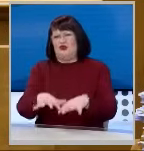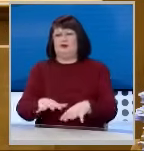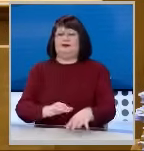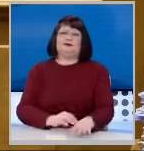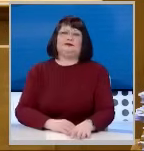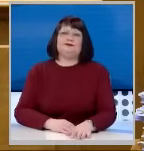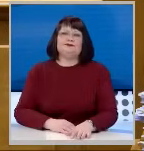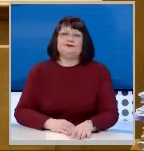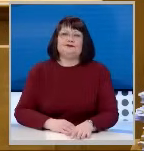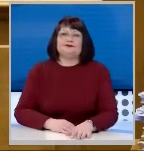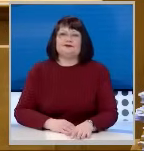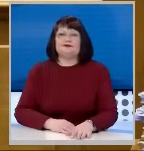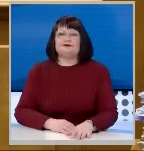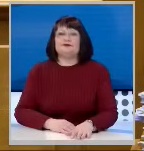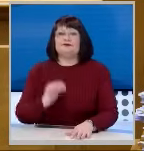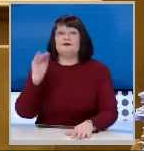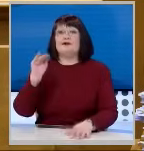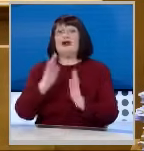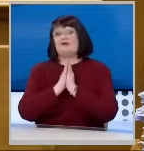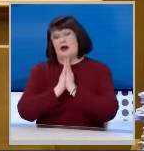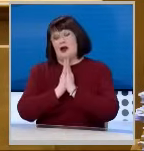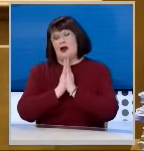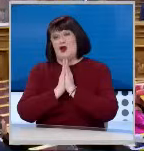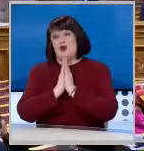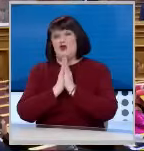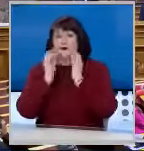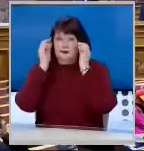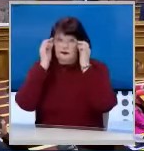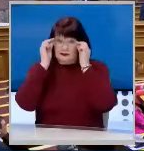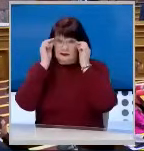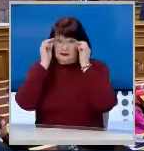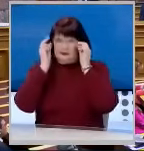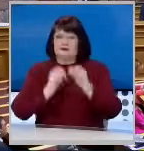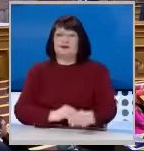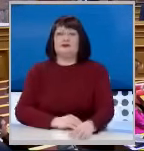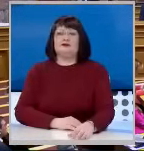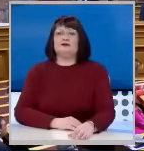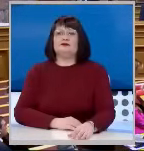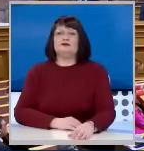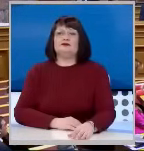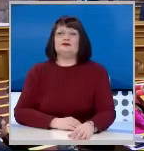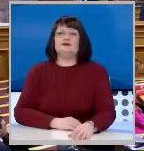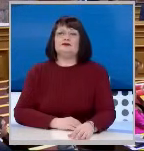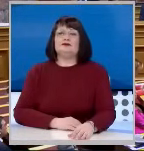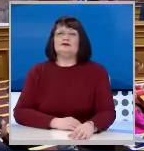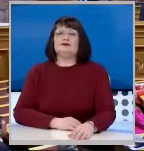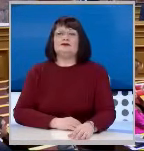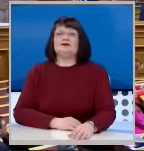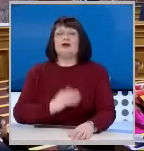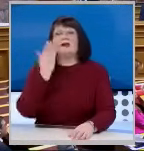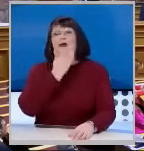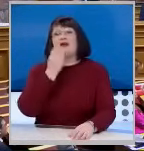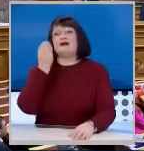η κυρία πρόεδρε θα θα μου επιτρέψετε να σας διακόψω ένα λεπτάκι θνα υποδεχθούμε τα παιδιά να τα